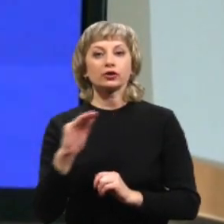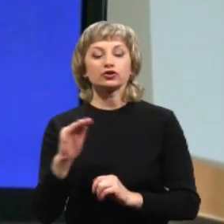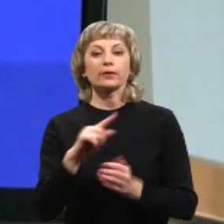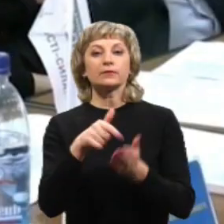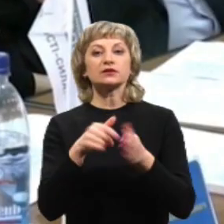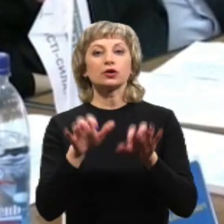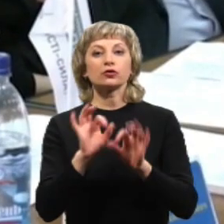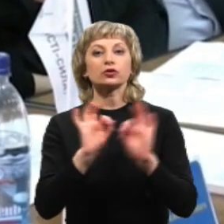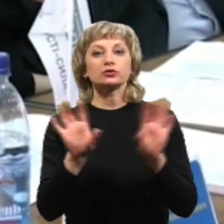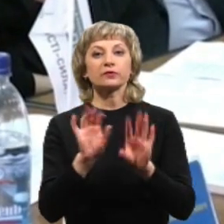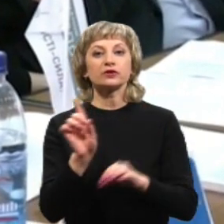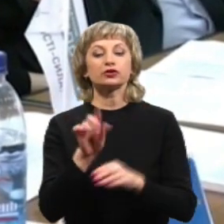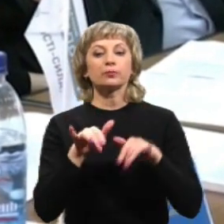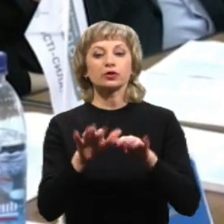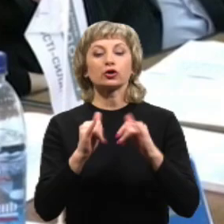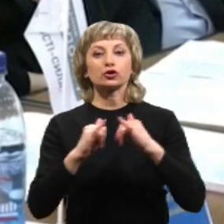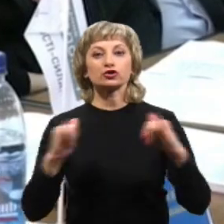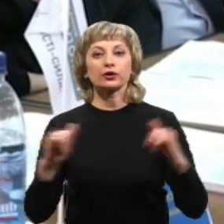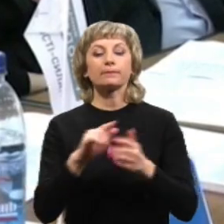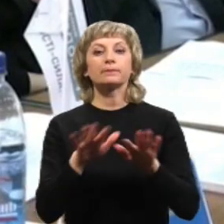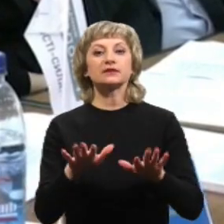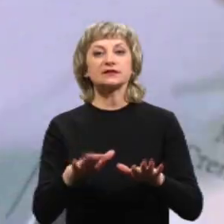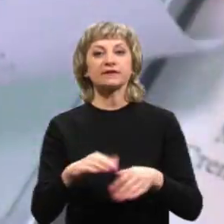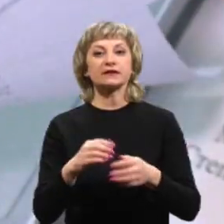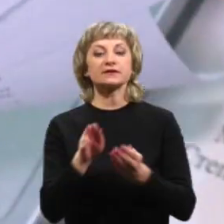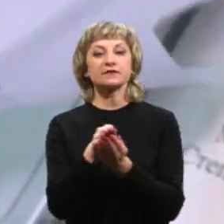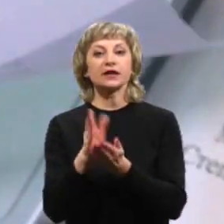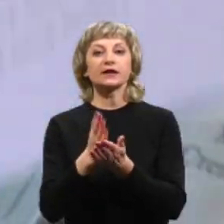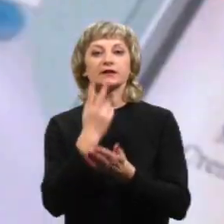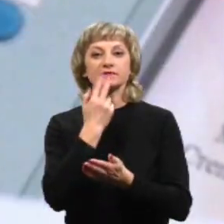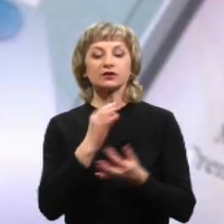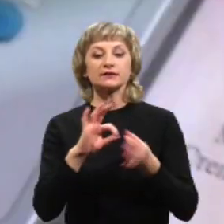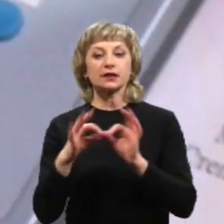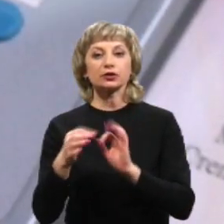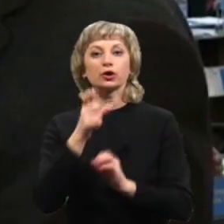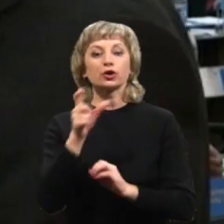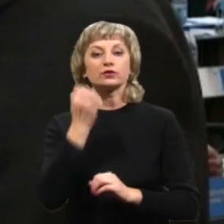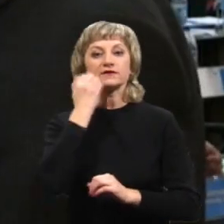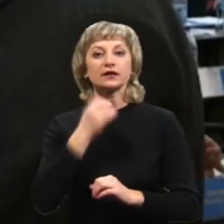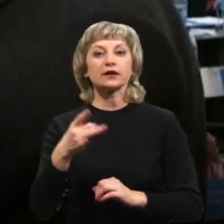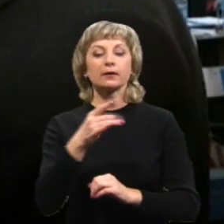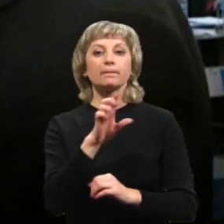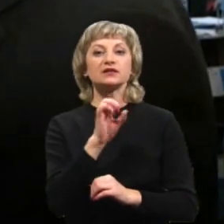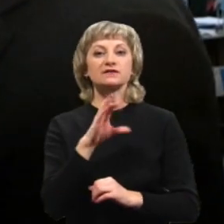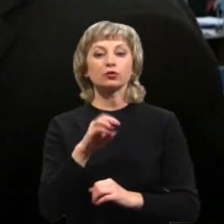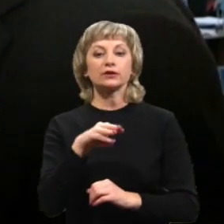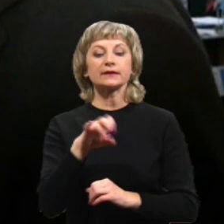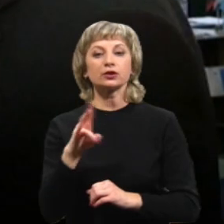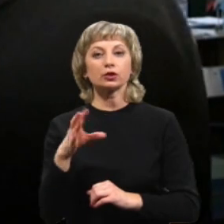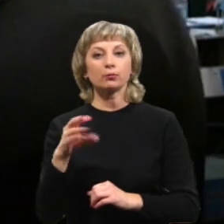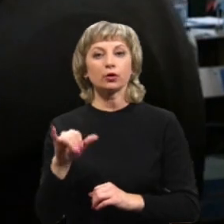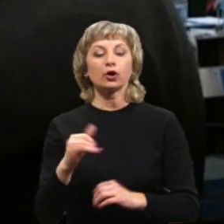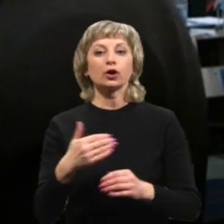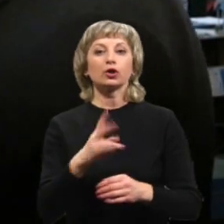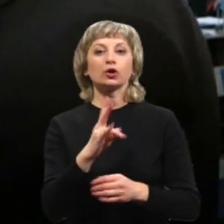голова розповідає, що процедура розширення для місцевих цвинтарів є звичною, але складною. Люди в старих районах, в Басівкоті, в Тинному і в Новому Дворі